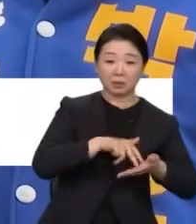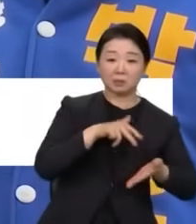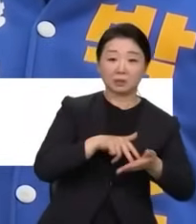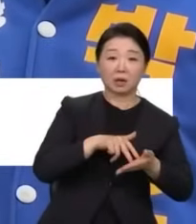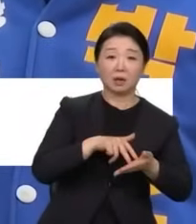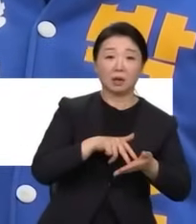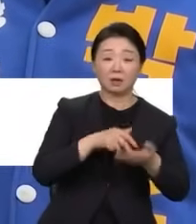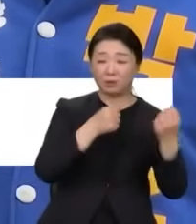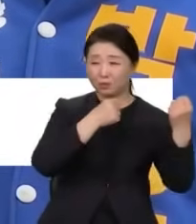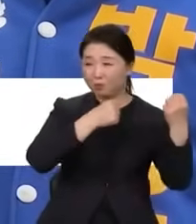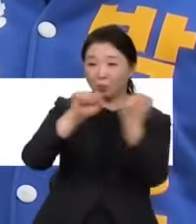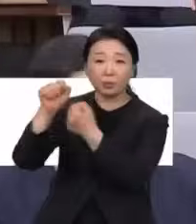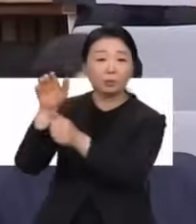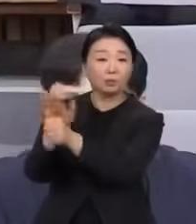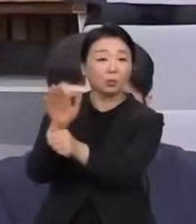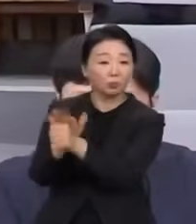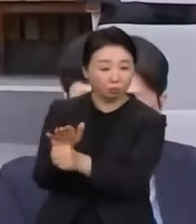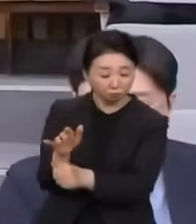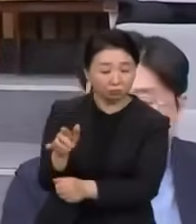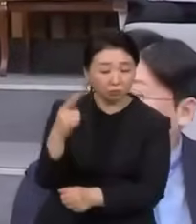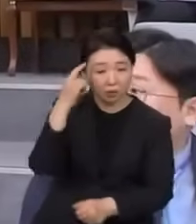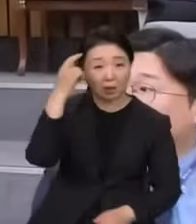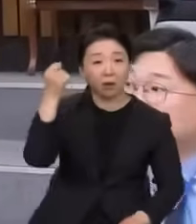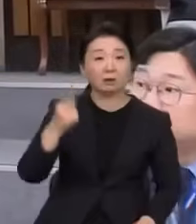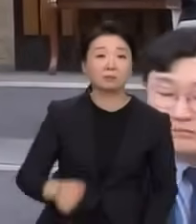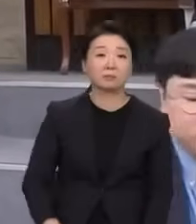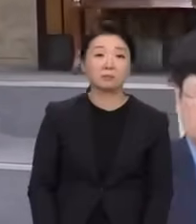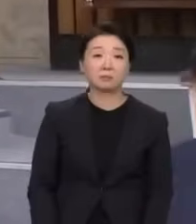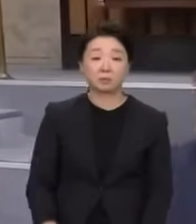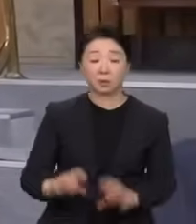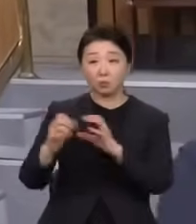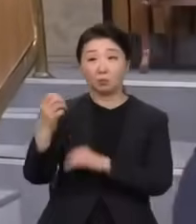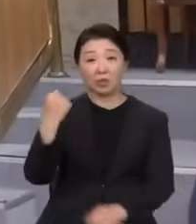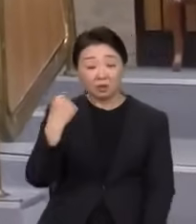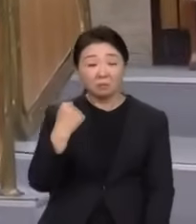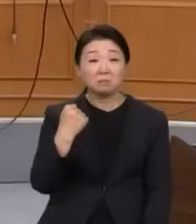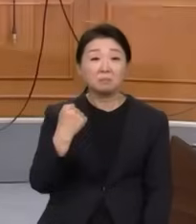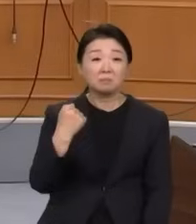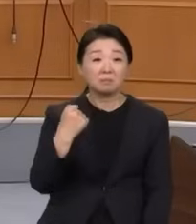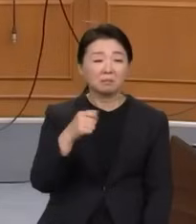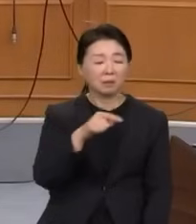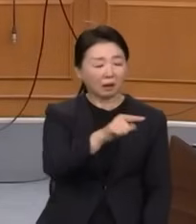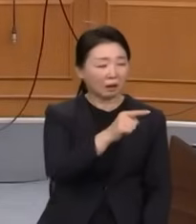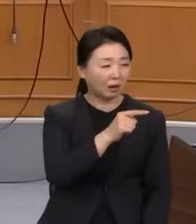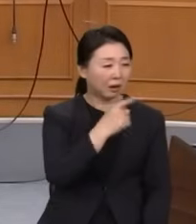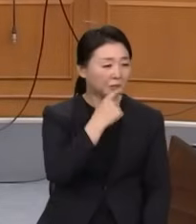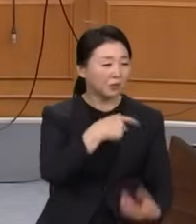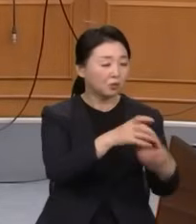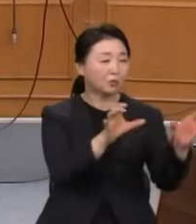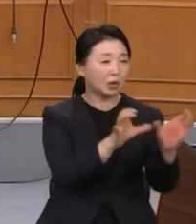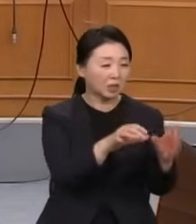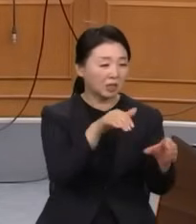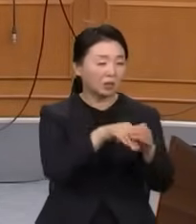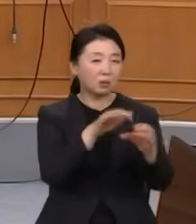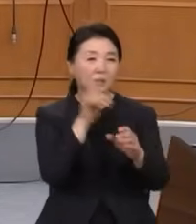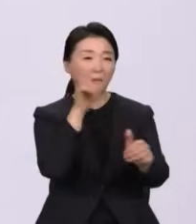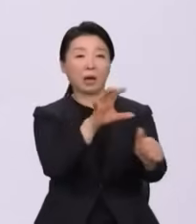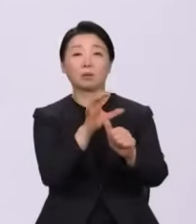도피를 시킨 거라고 생각합니다. 하지만 국민의힘은 야당이 이 사안을 오히려 선거에 악용하고 있다고